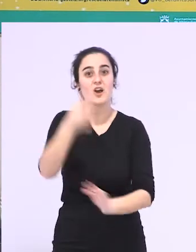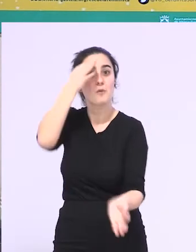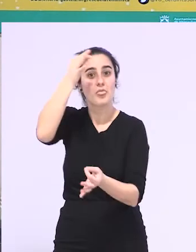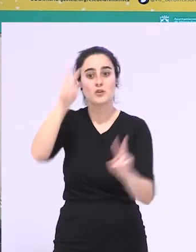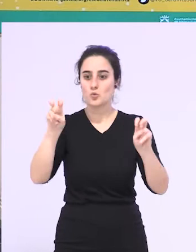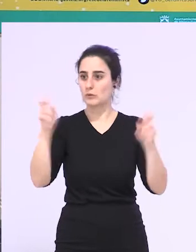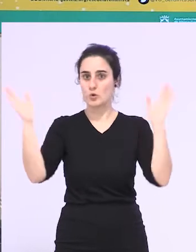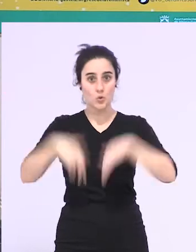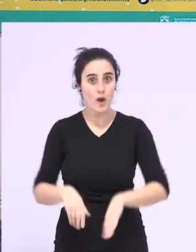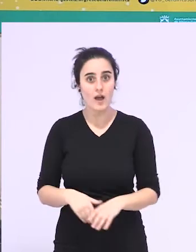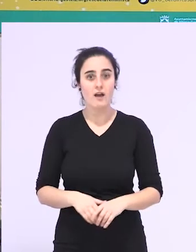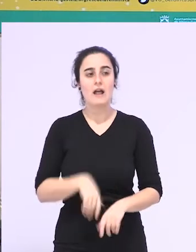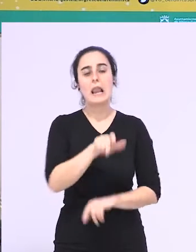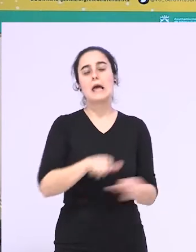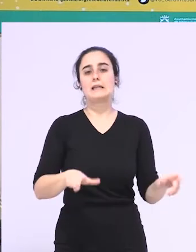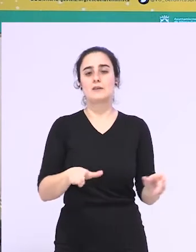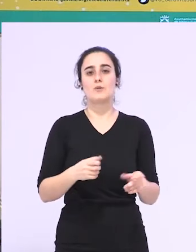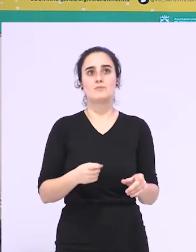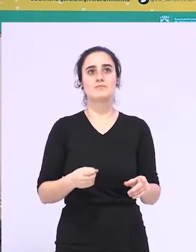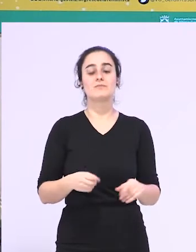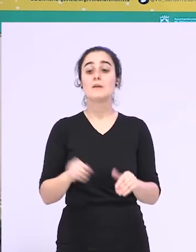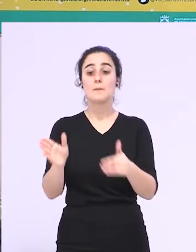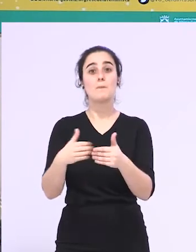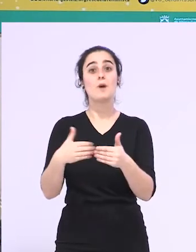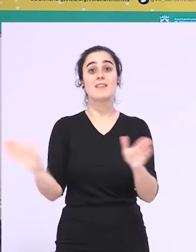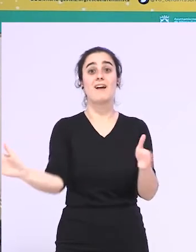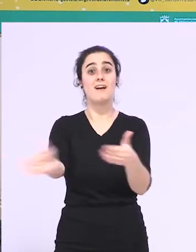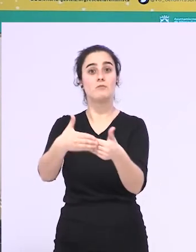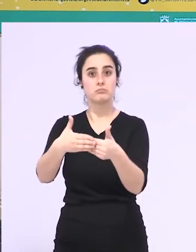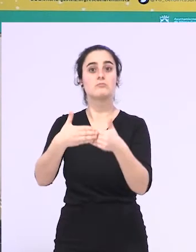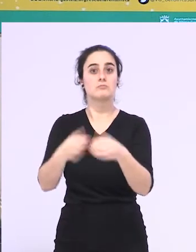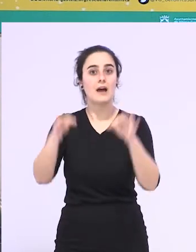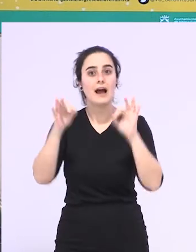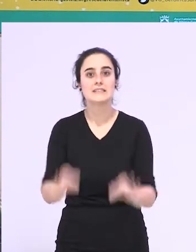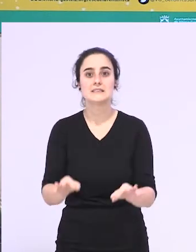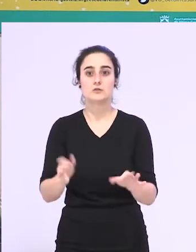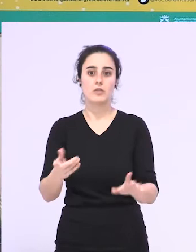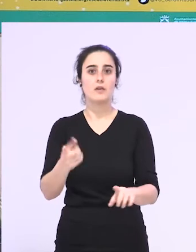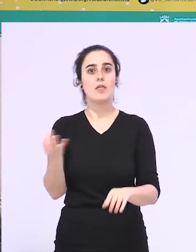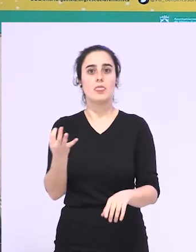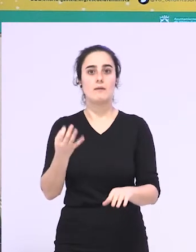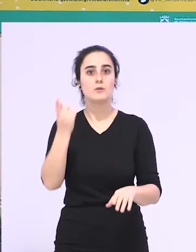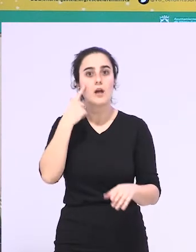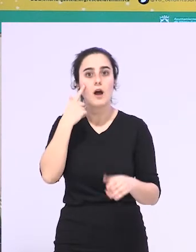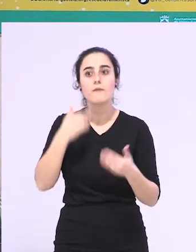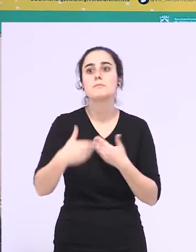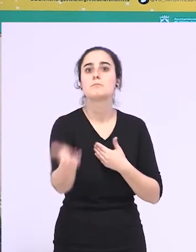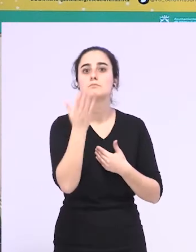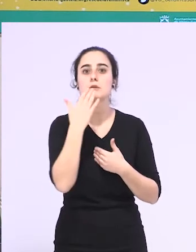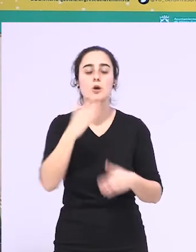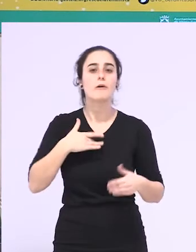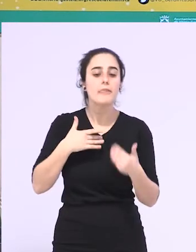egon, inorretzen ausartu esatera, ateak itxi dituzte, hemendik 10 egunetara irikiko dituzte, emango dugu horren berri, hemendik 10 egunetara.